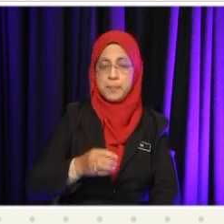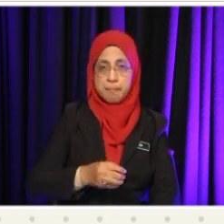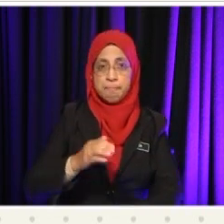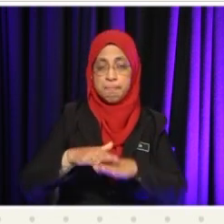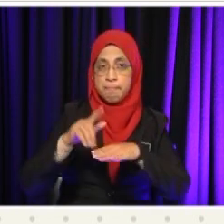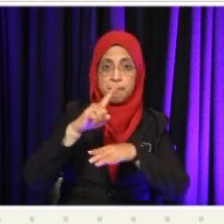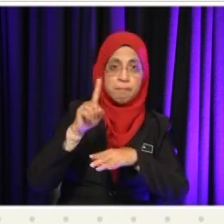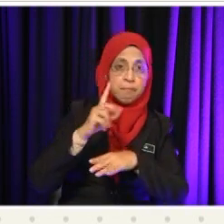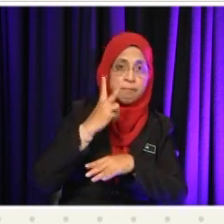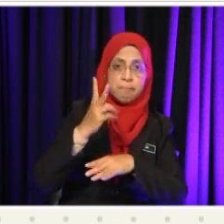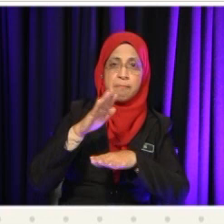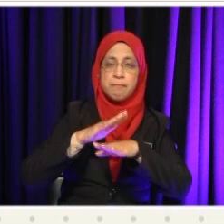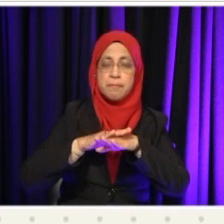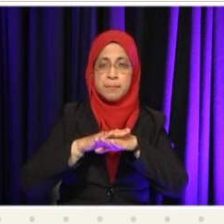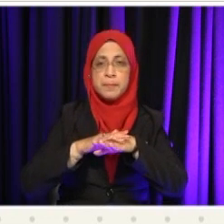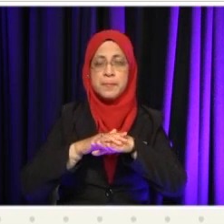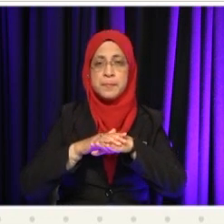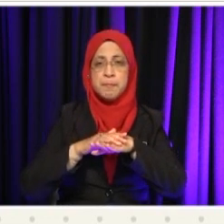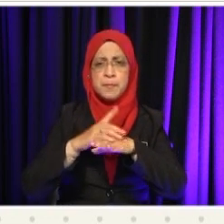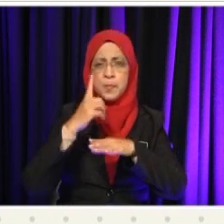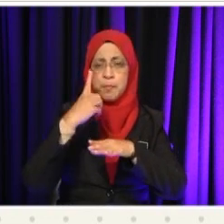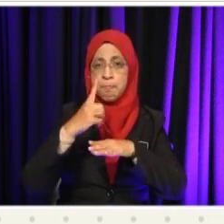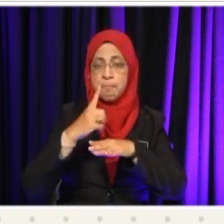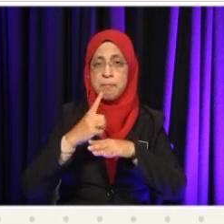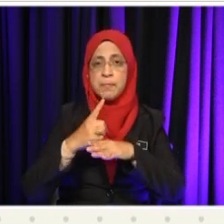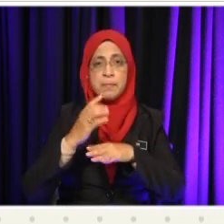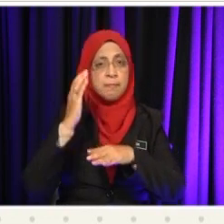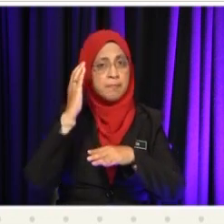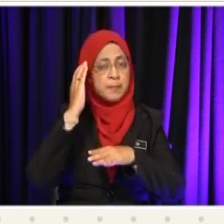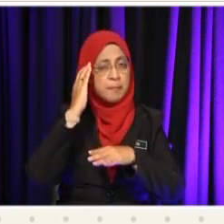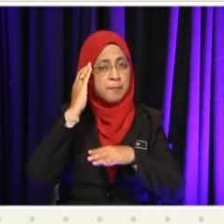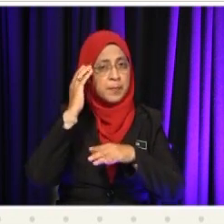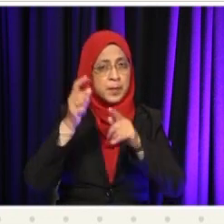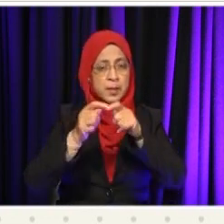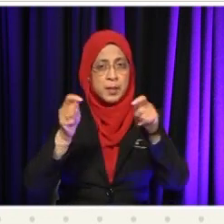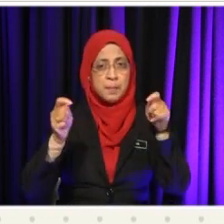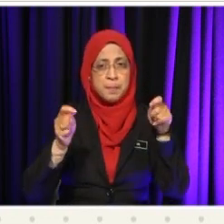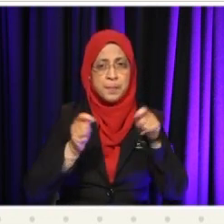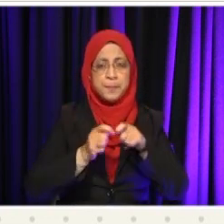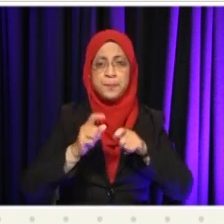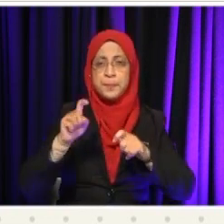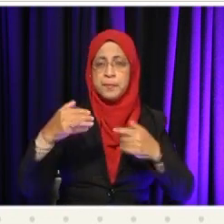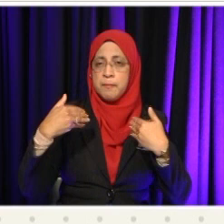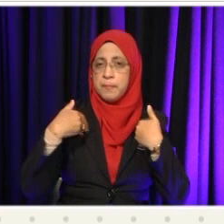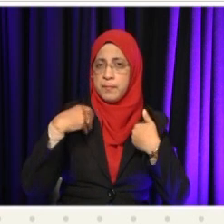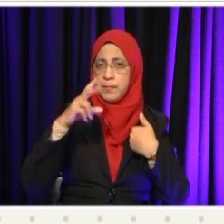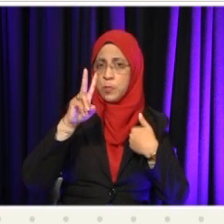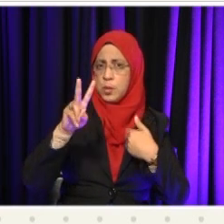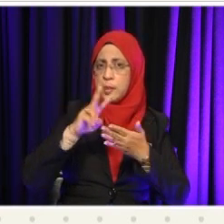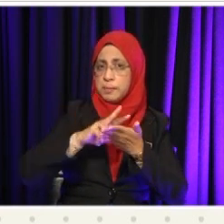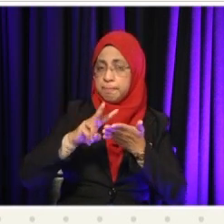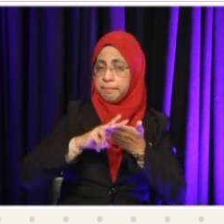atasnya kita tengok yang di atas dulu oke untuk kedudukan dia perlu ada dua bacaan